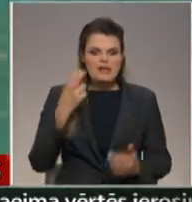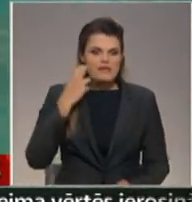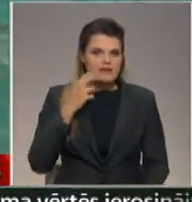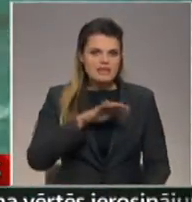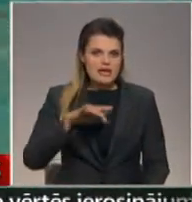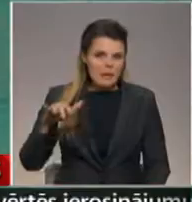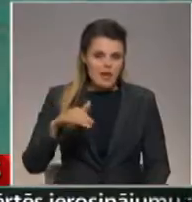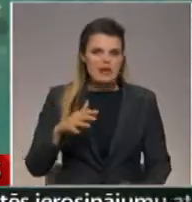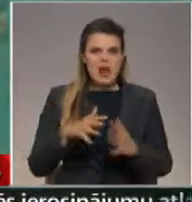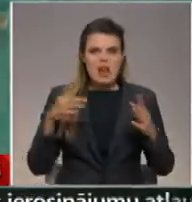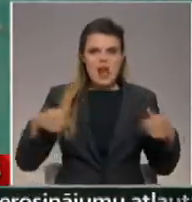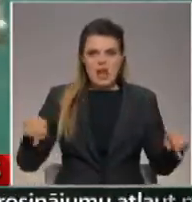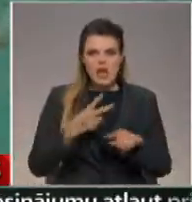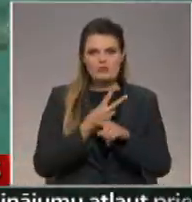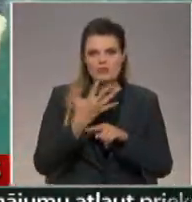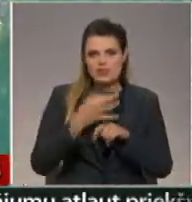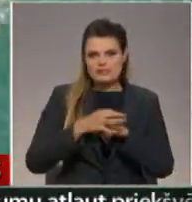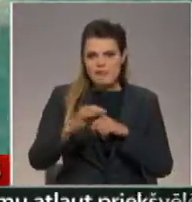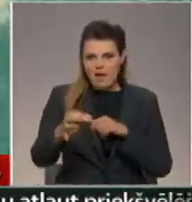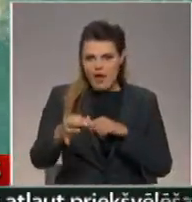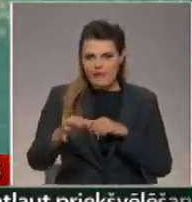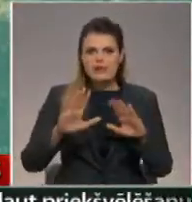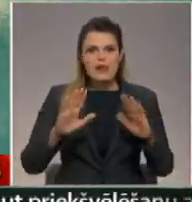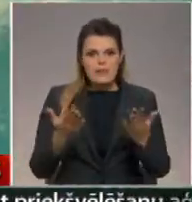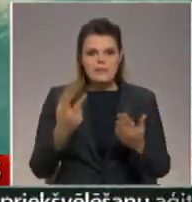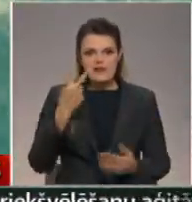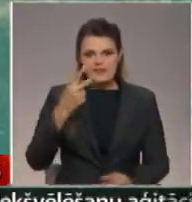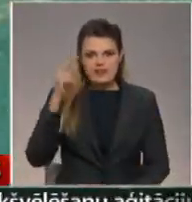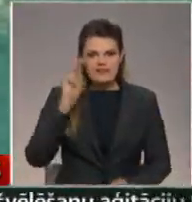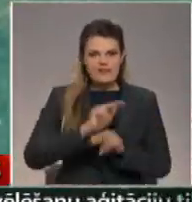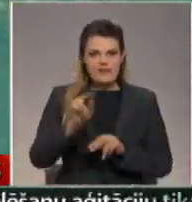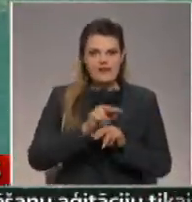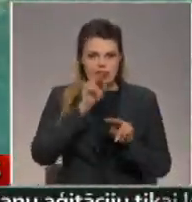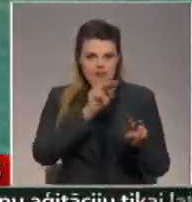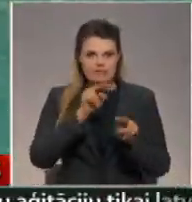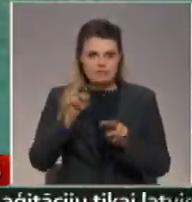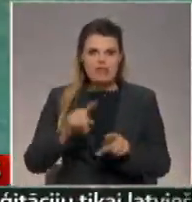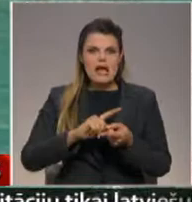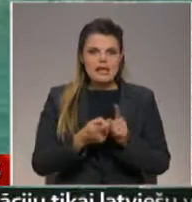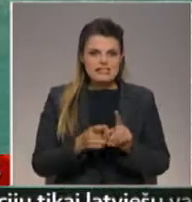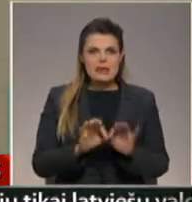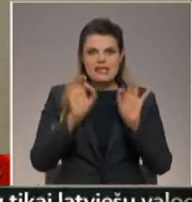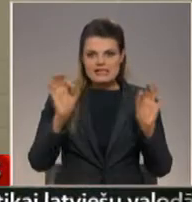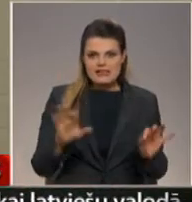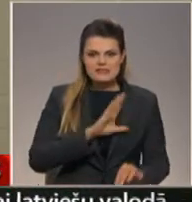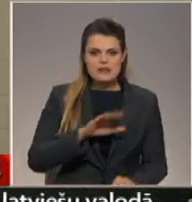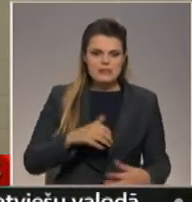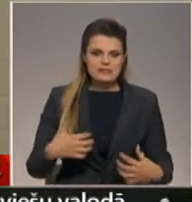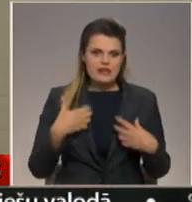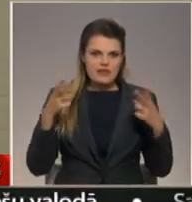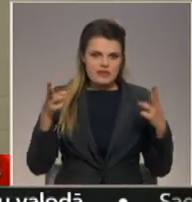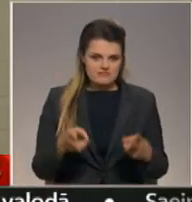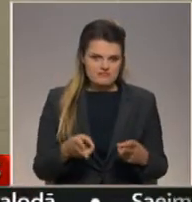vecākie bērni lielajā 25 metru baseinā, bet divu treneru uzraudzībā. Šīs izmaiņas tika ieviestas pēc